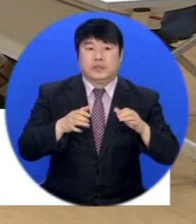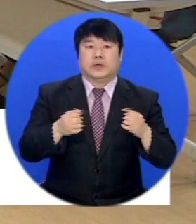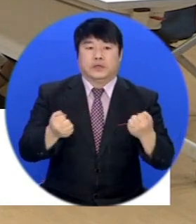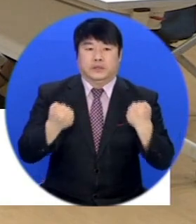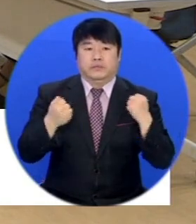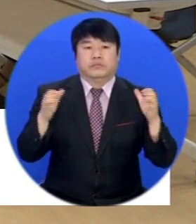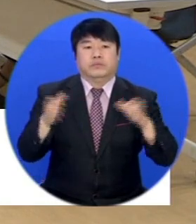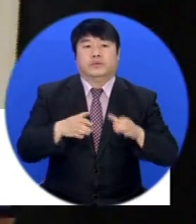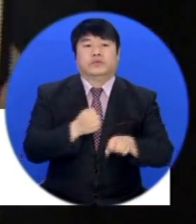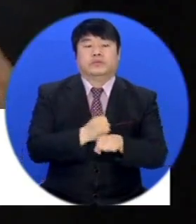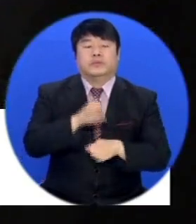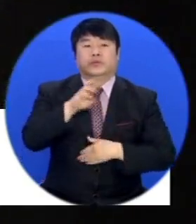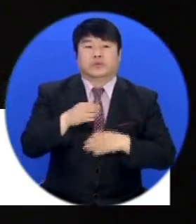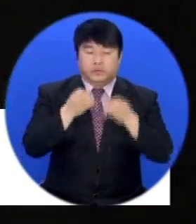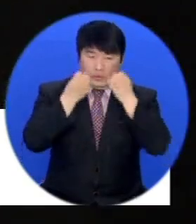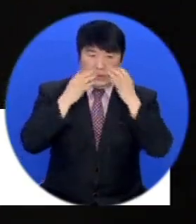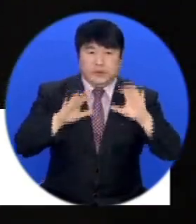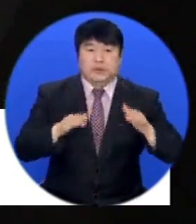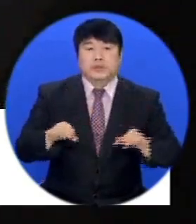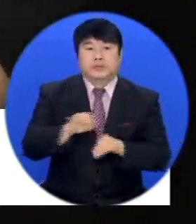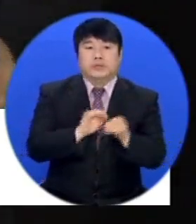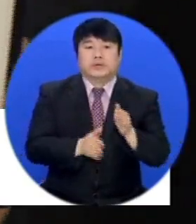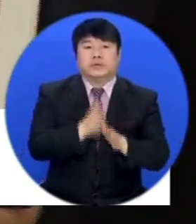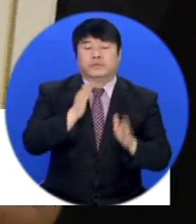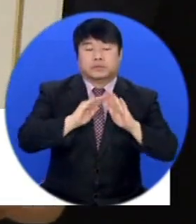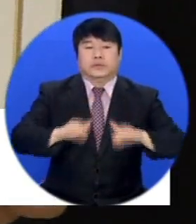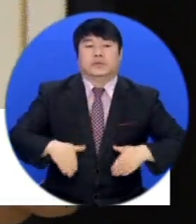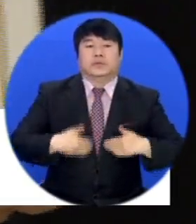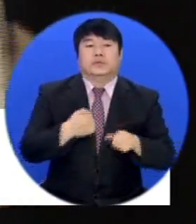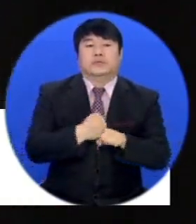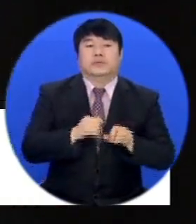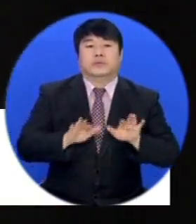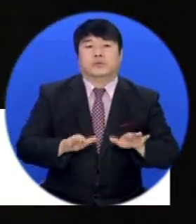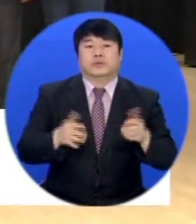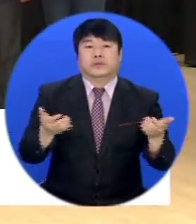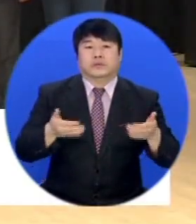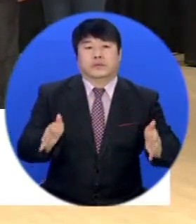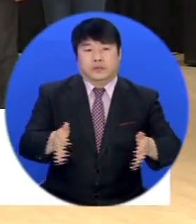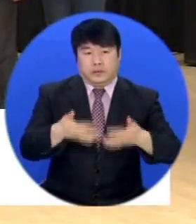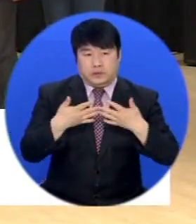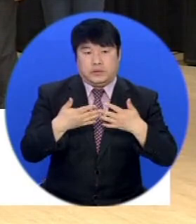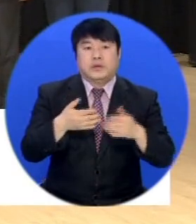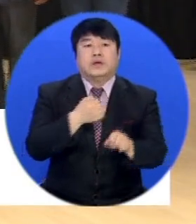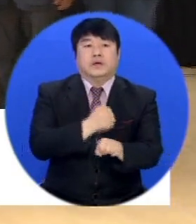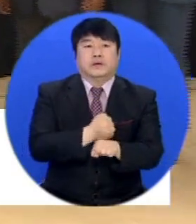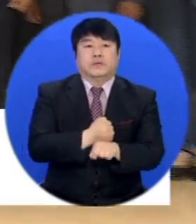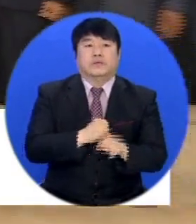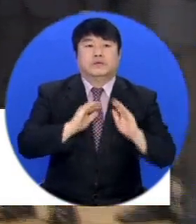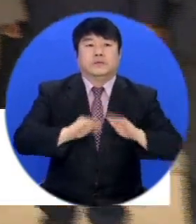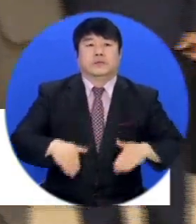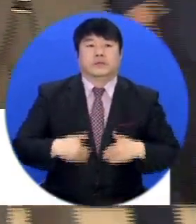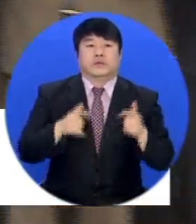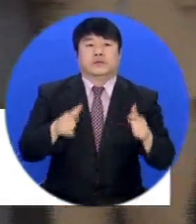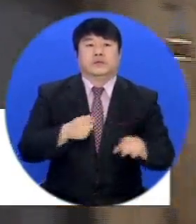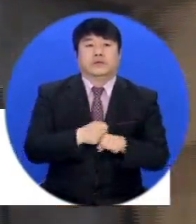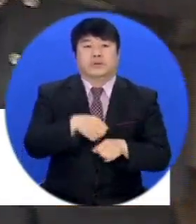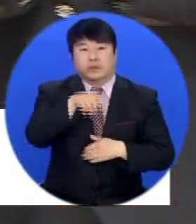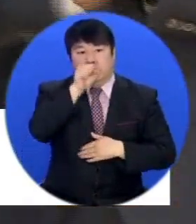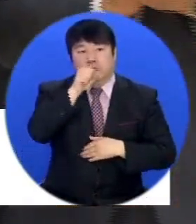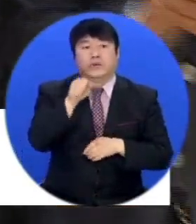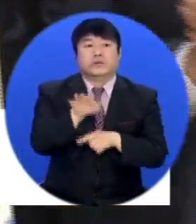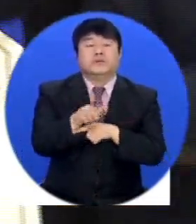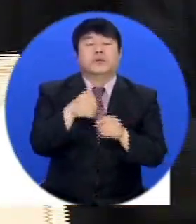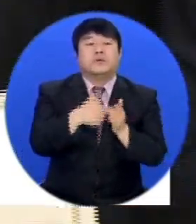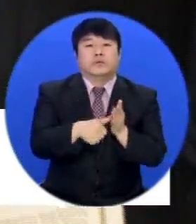했습니다. 광주 신세계 백화점과 전라남도는 오늘 업무 협약을 체결하고 전남 지역의 우수